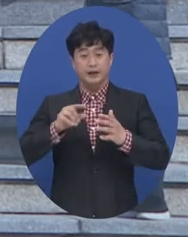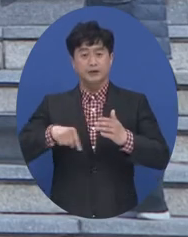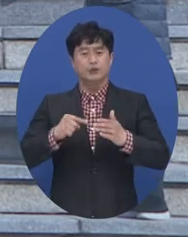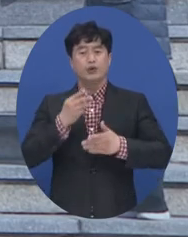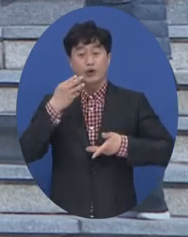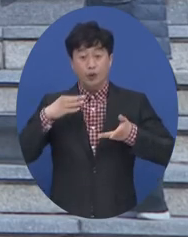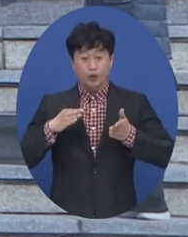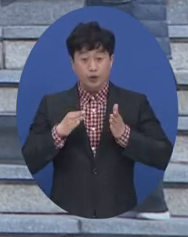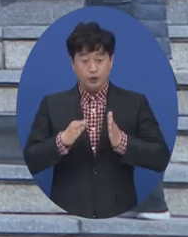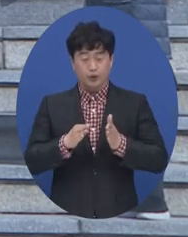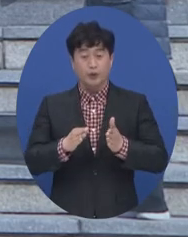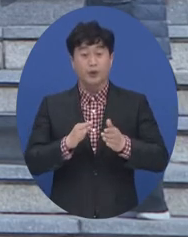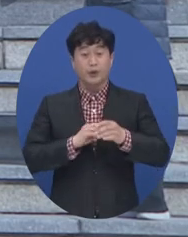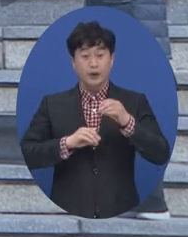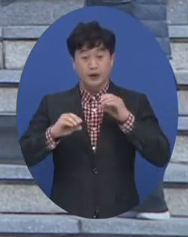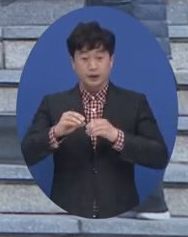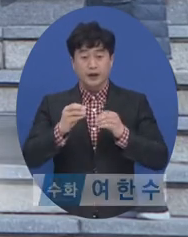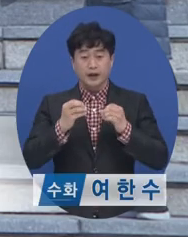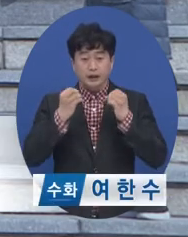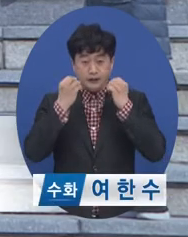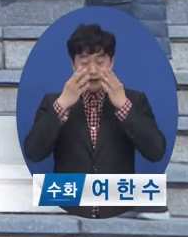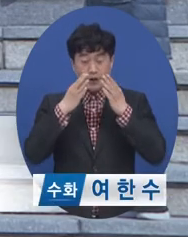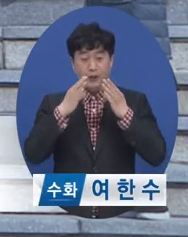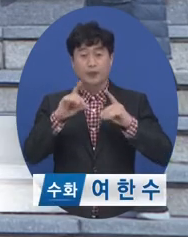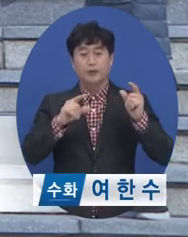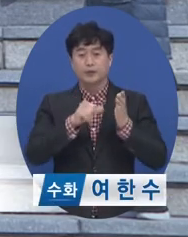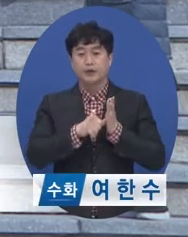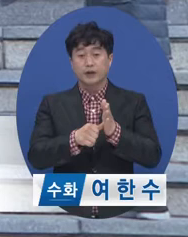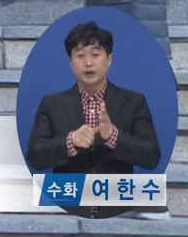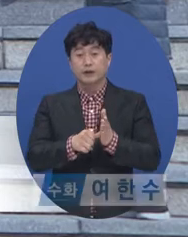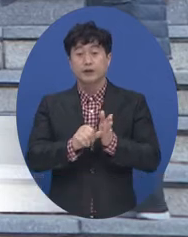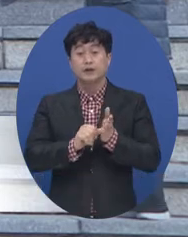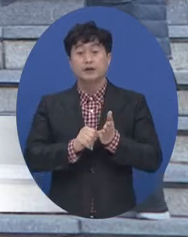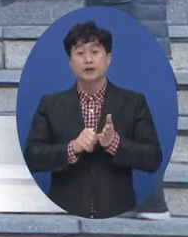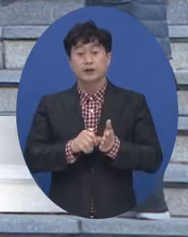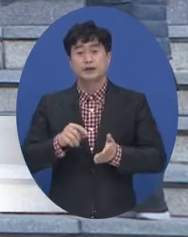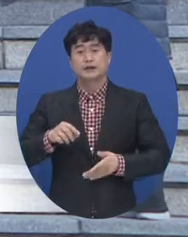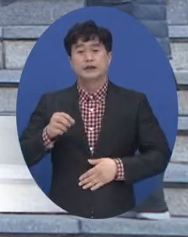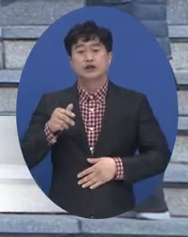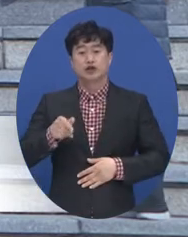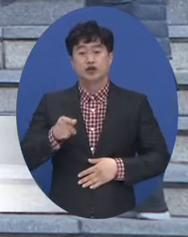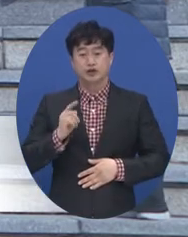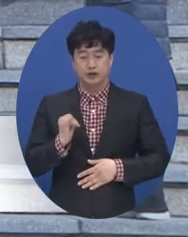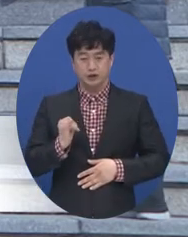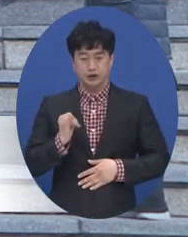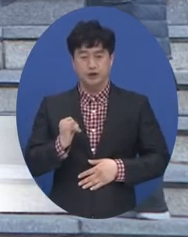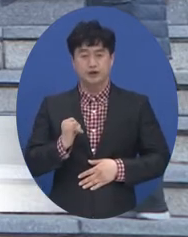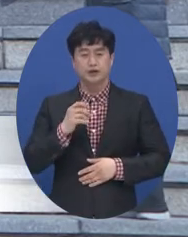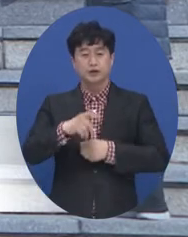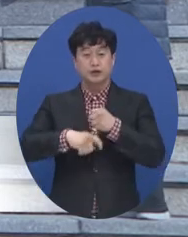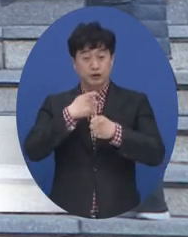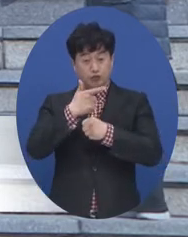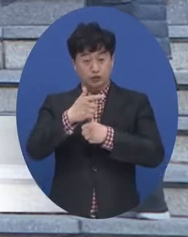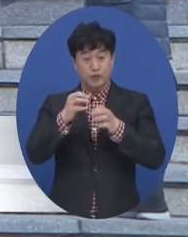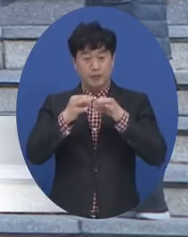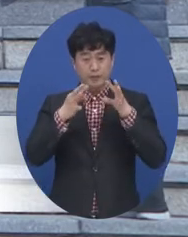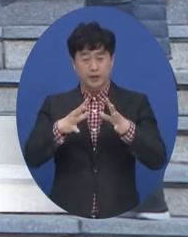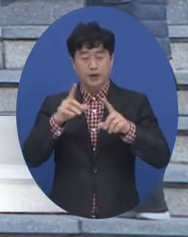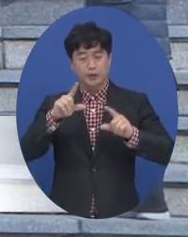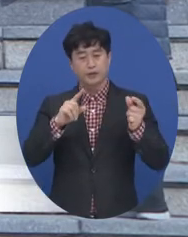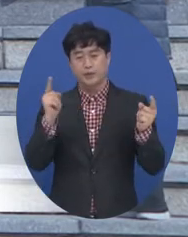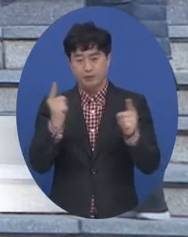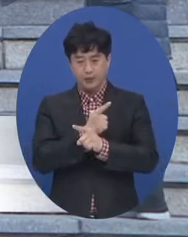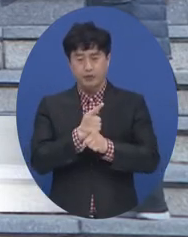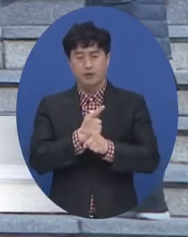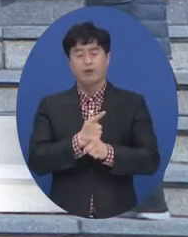세계 속의 경기도를 대신할 경기도의 새로운 대표 상징물 GI가 16년 만에 모습을 달리했습니다.